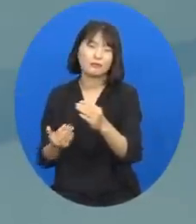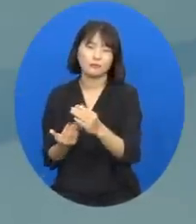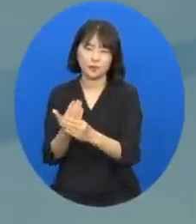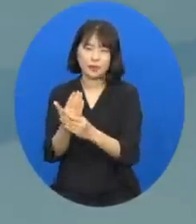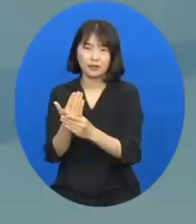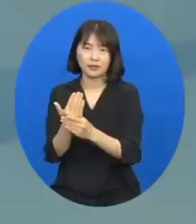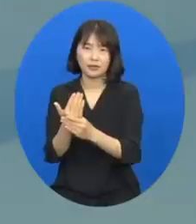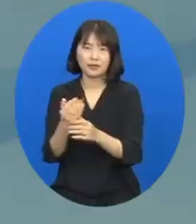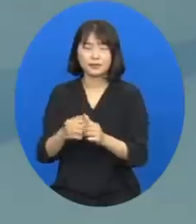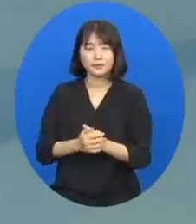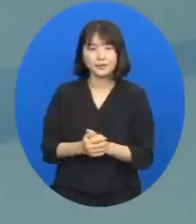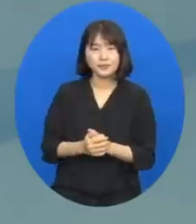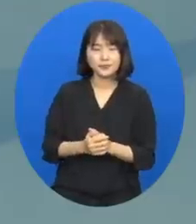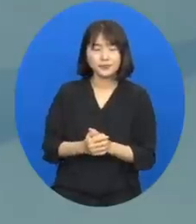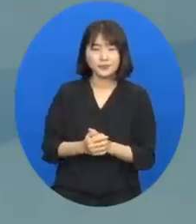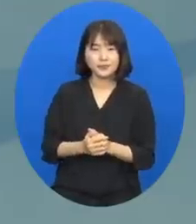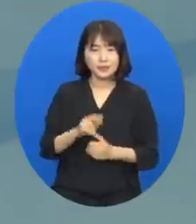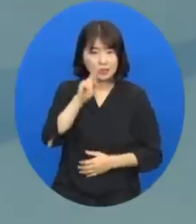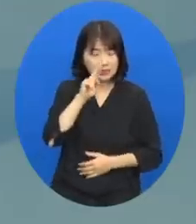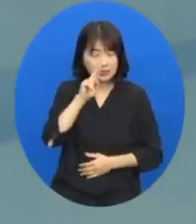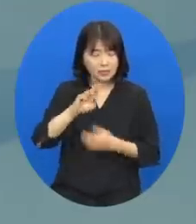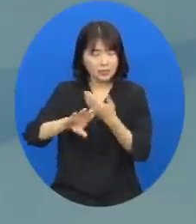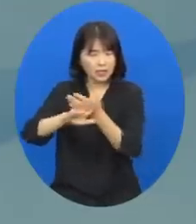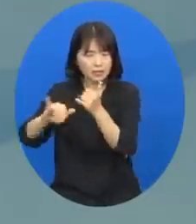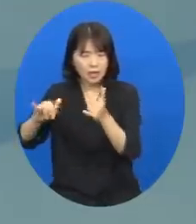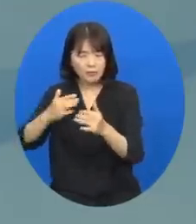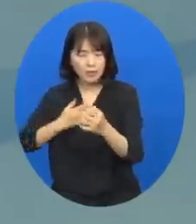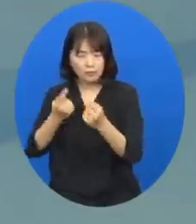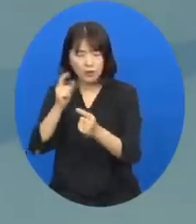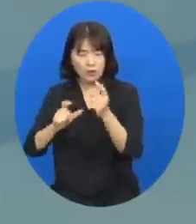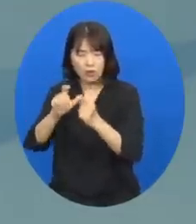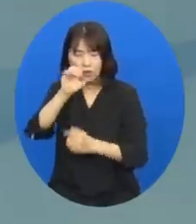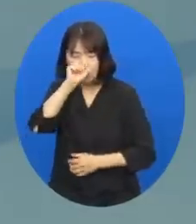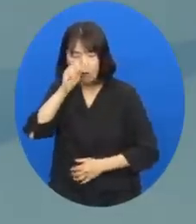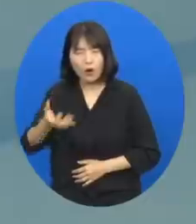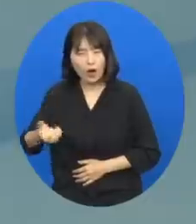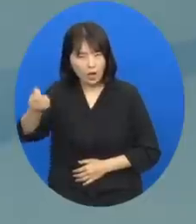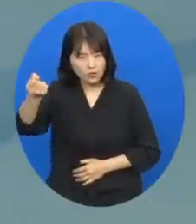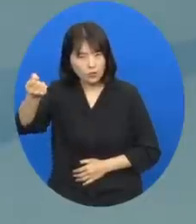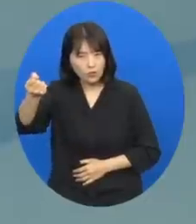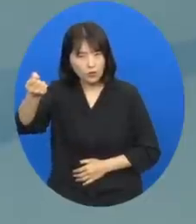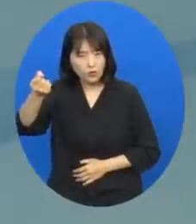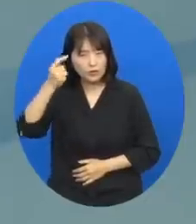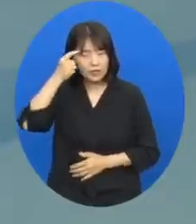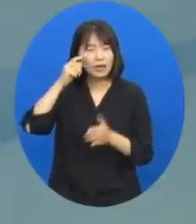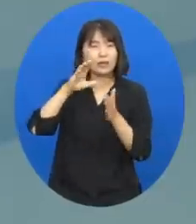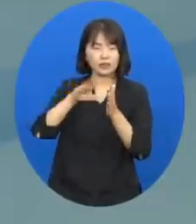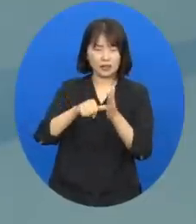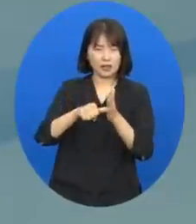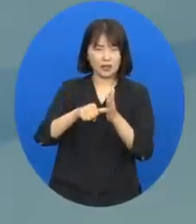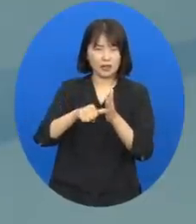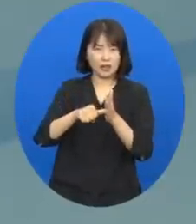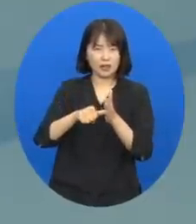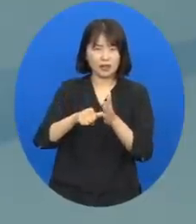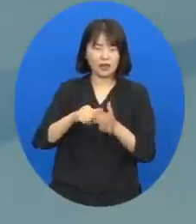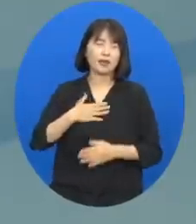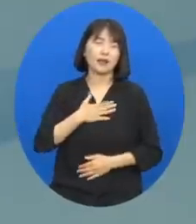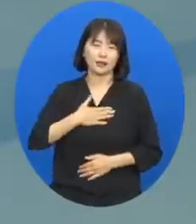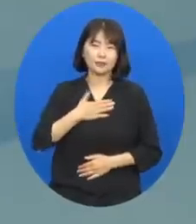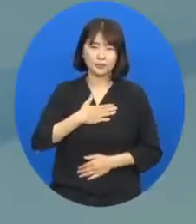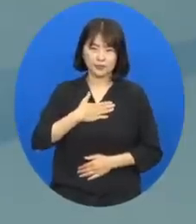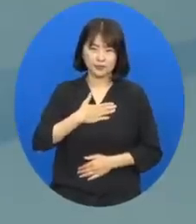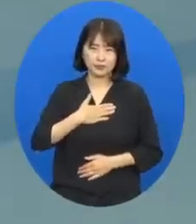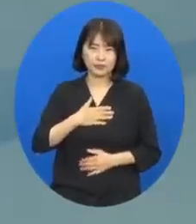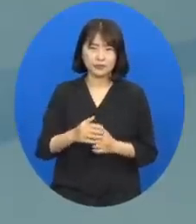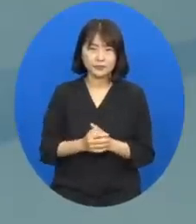시기는 다른 누군가가 나보다 더 좋은 것을 가지고 있다라고 생각할 때 느끼는 감정입니다 그렇다 보니까